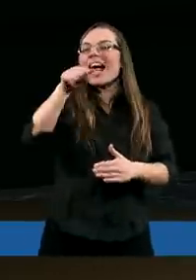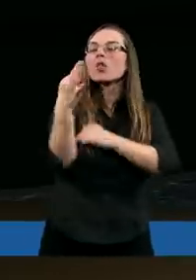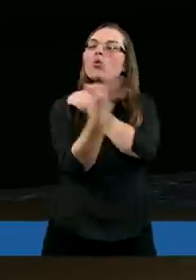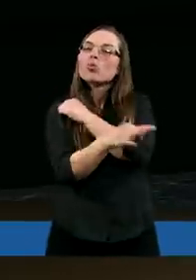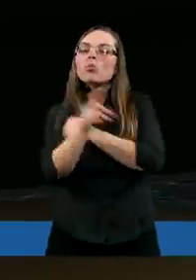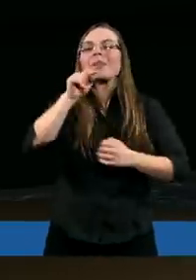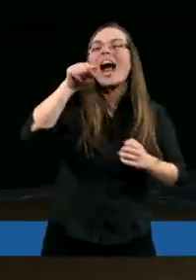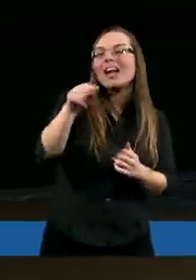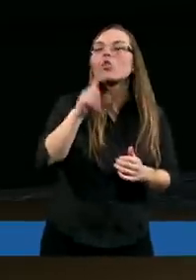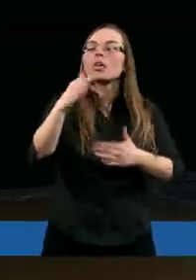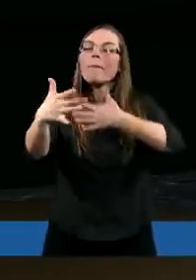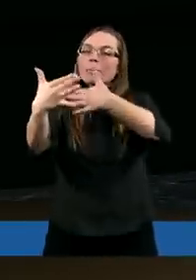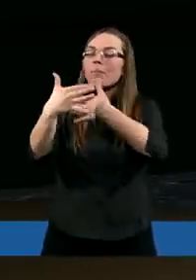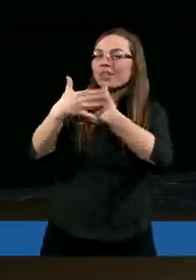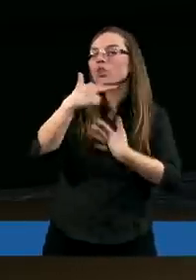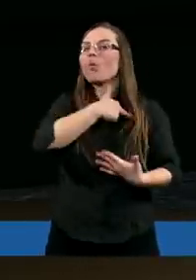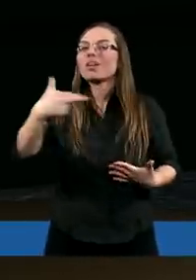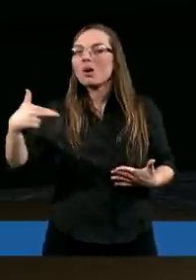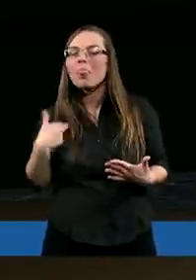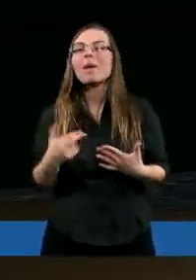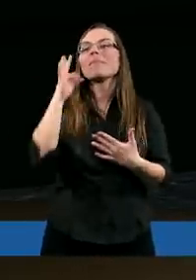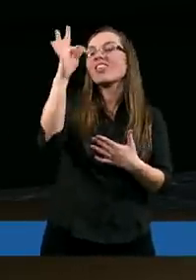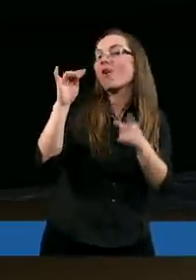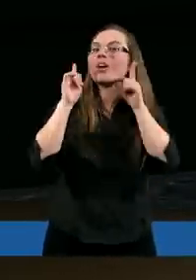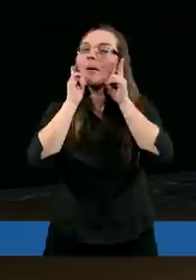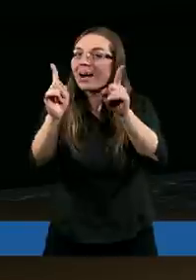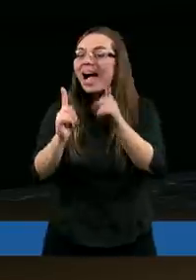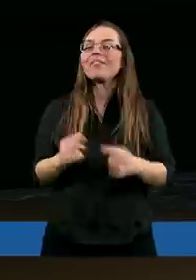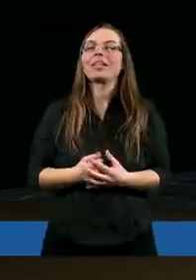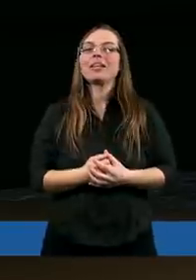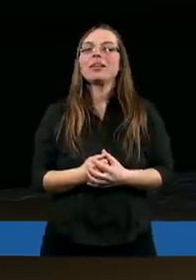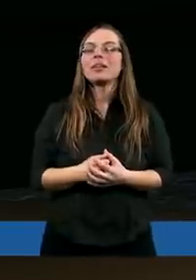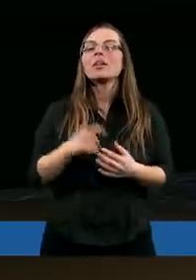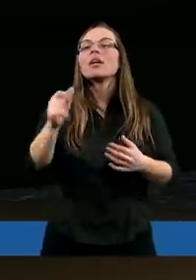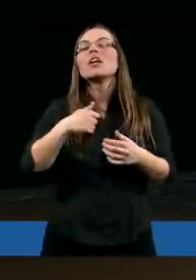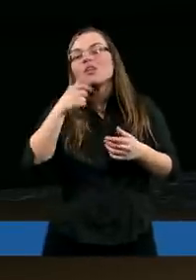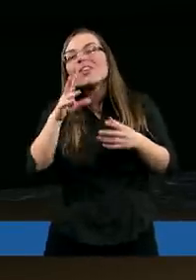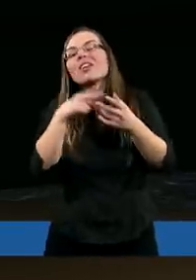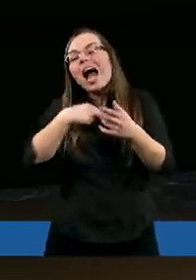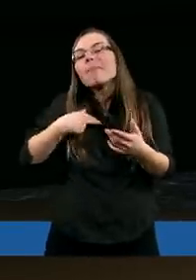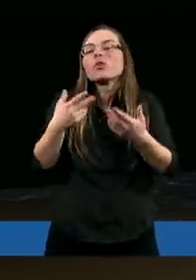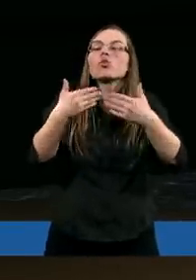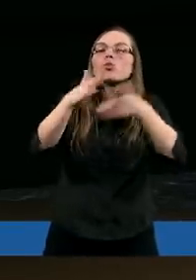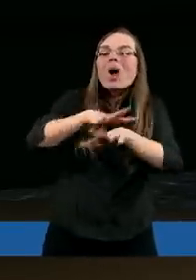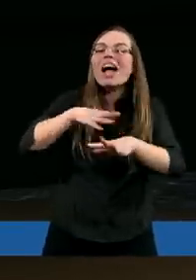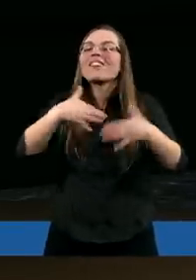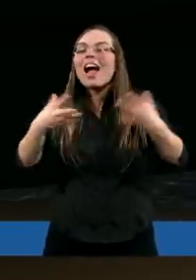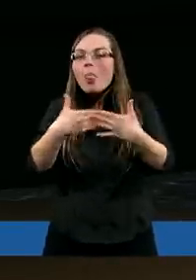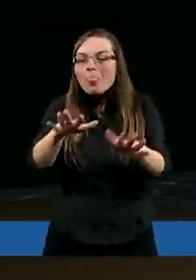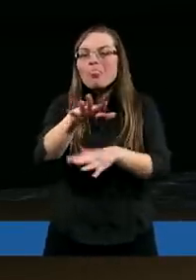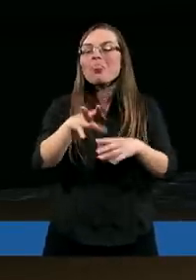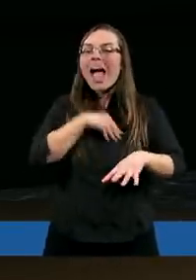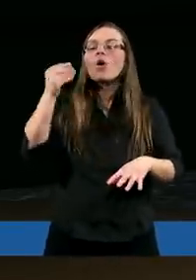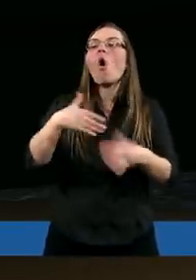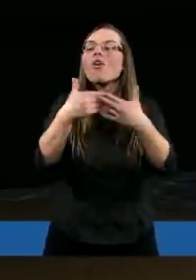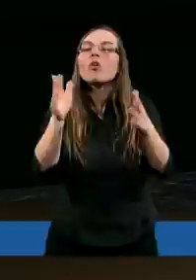za to, że przybliżyłeś nam swoje prawdy, przybliżyłeś nam Ducha Świętego.